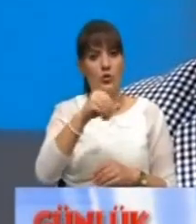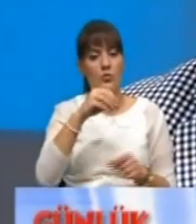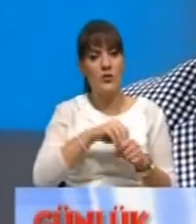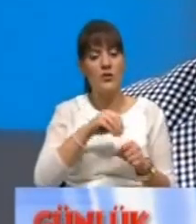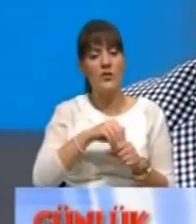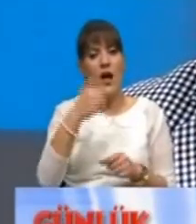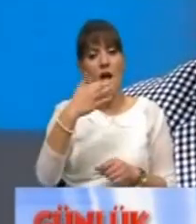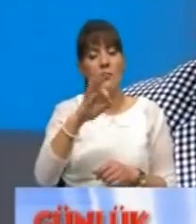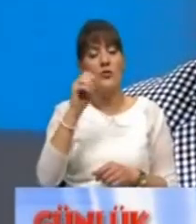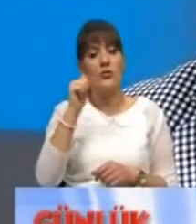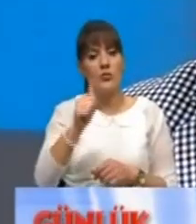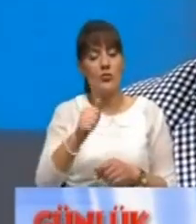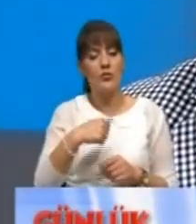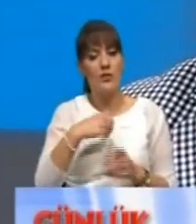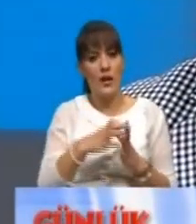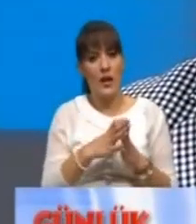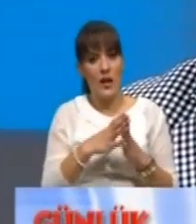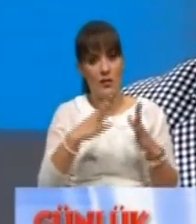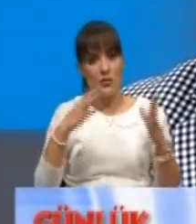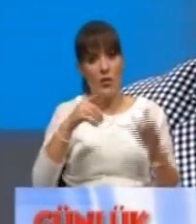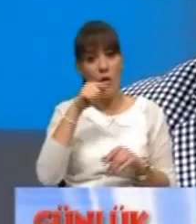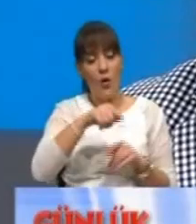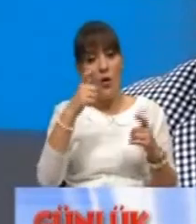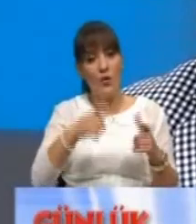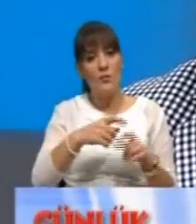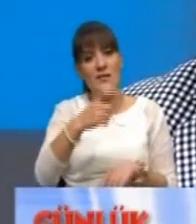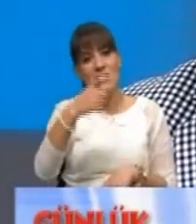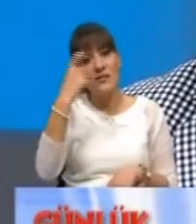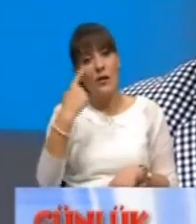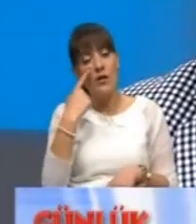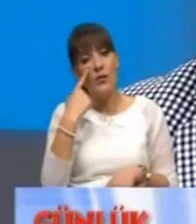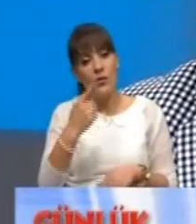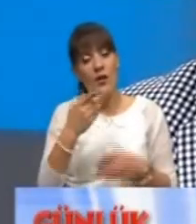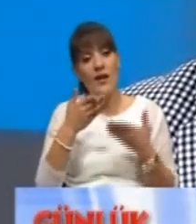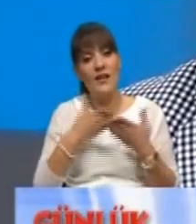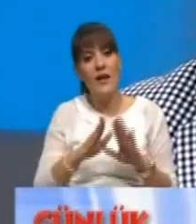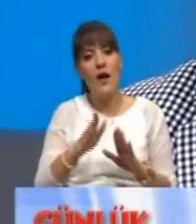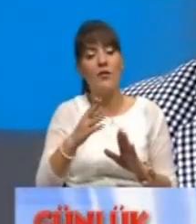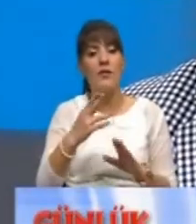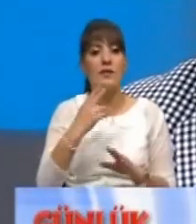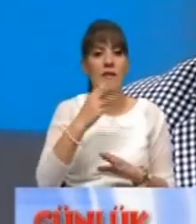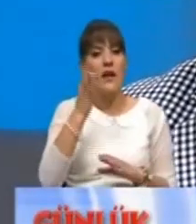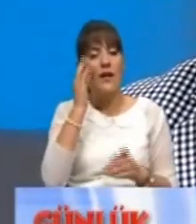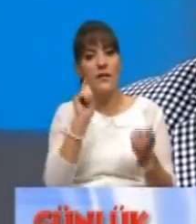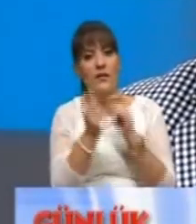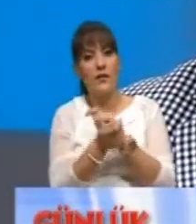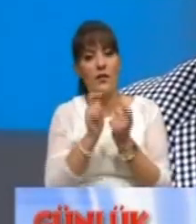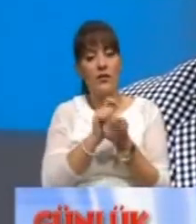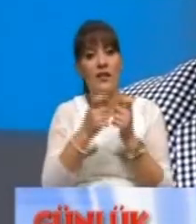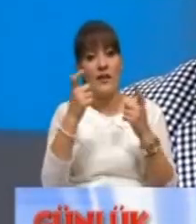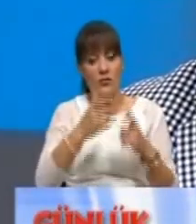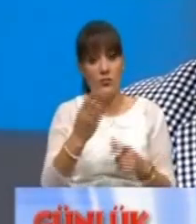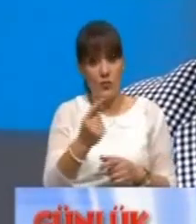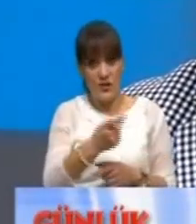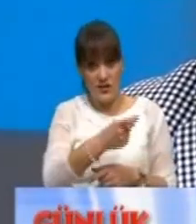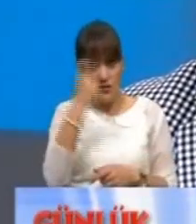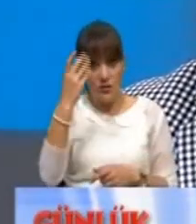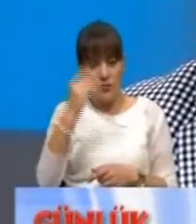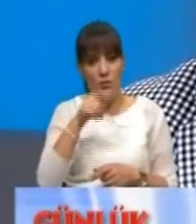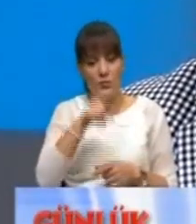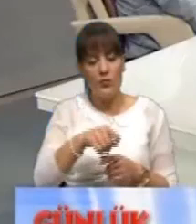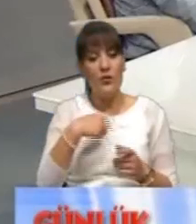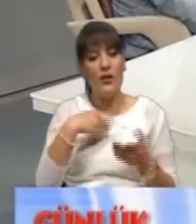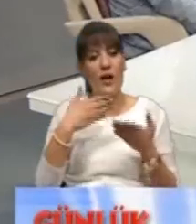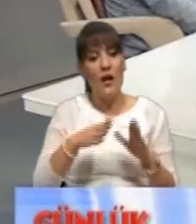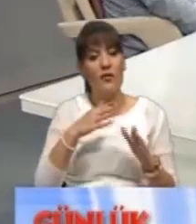içinde 60 gün boyunca bu yavru gelişiyor. Evet. Ve o ortamın sıcaklığına göre yavrunun cinsiyeti değişiyor. Allah. Eğer ortam çok sıcak olursa bu